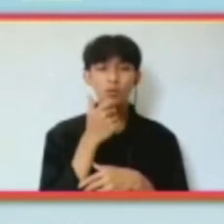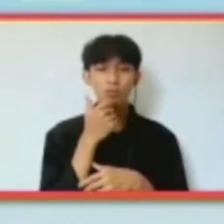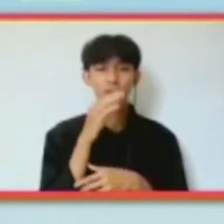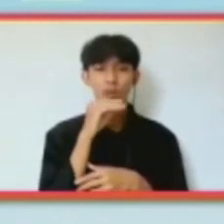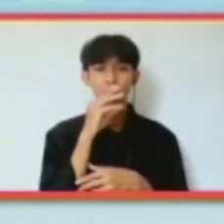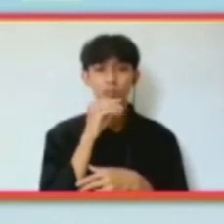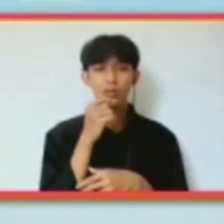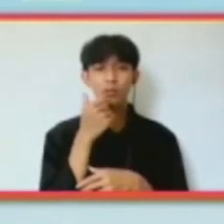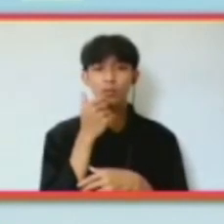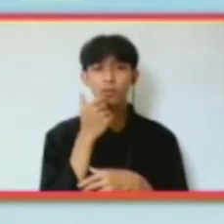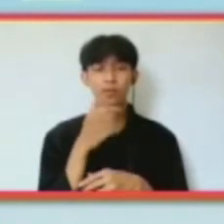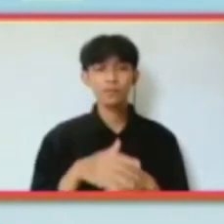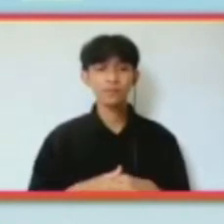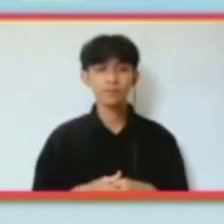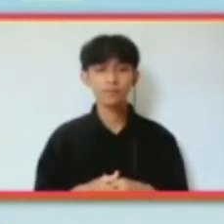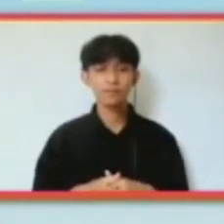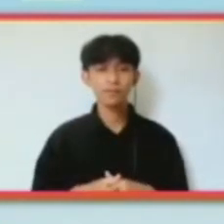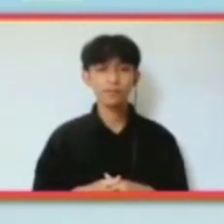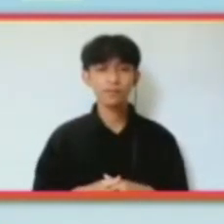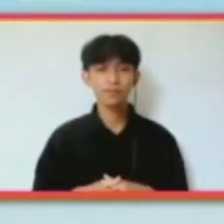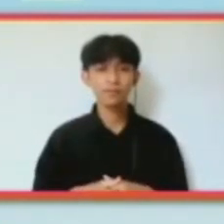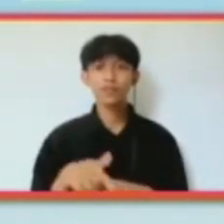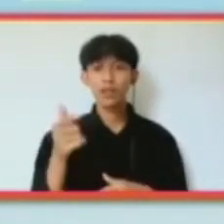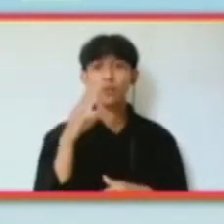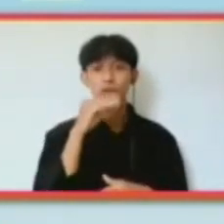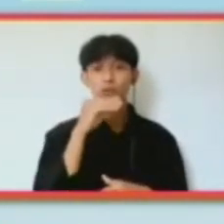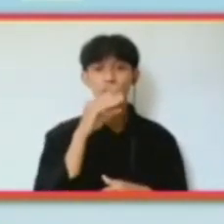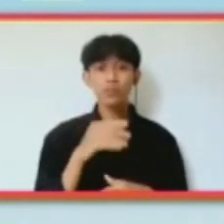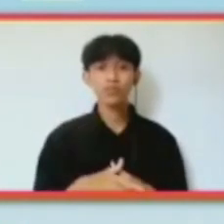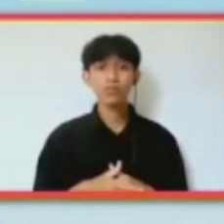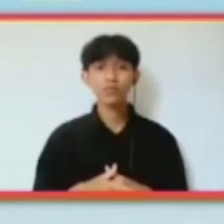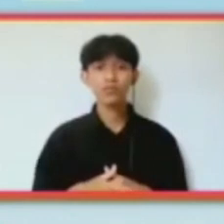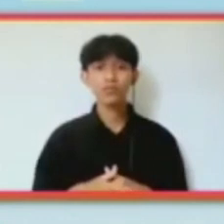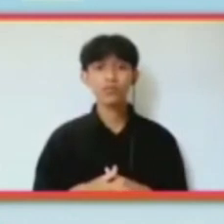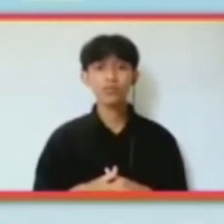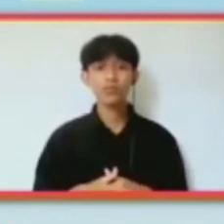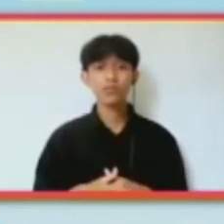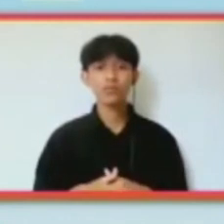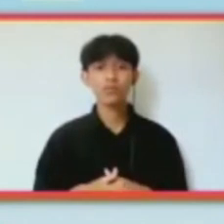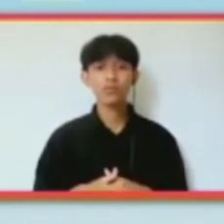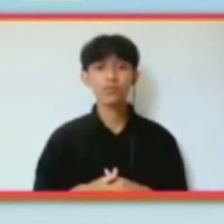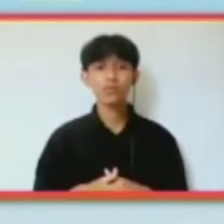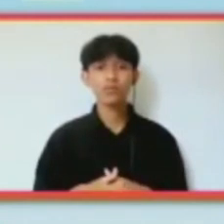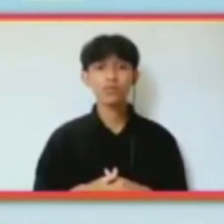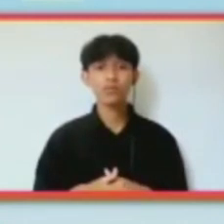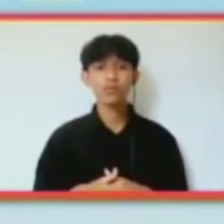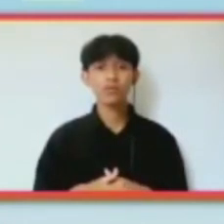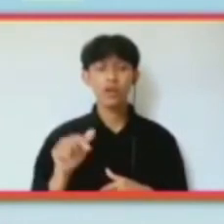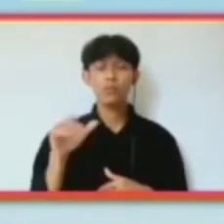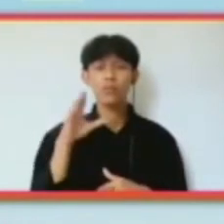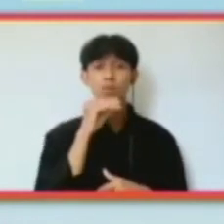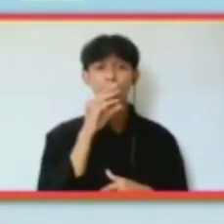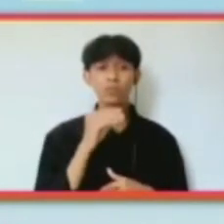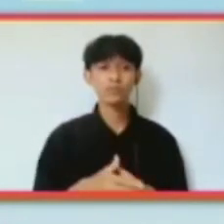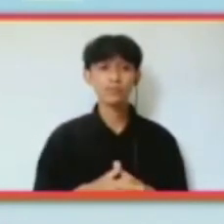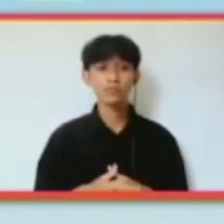acara peringatan Hari Disabilitas Internasional 2021 1 Desember lalu menuai kritikan publik. Kritikan itu datang ketika Risma memaksa